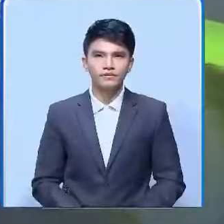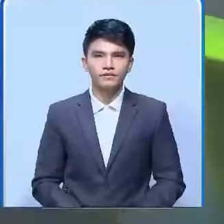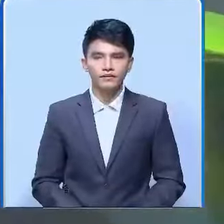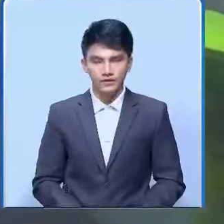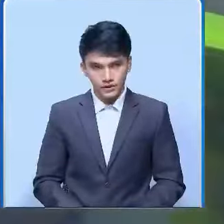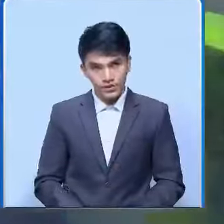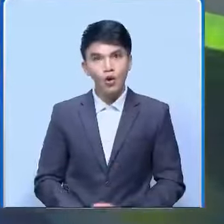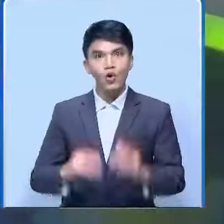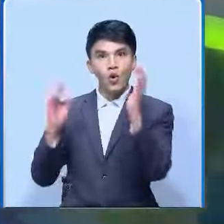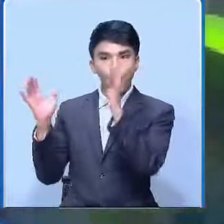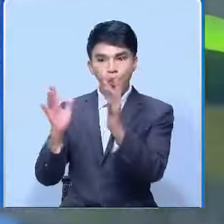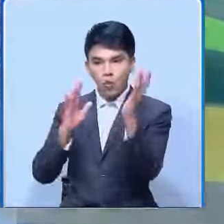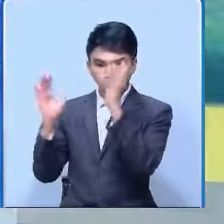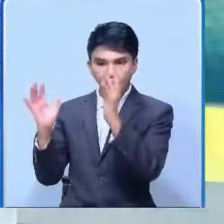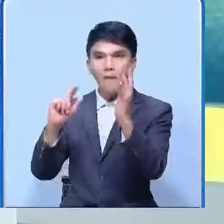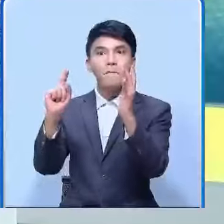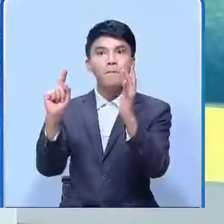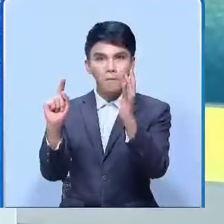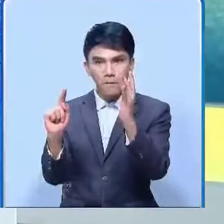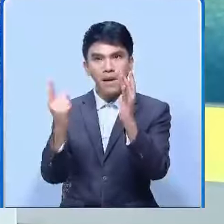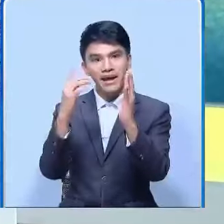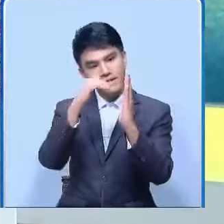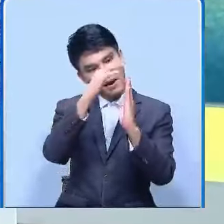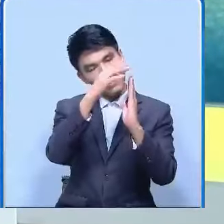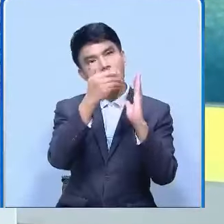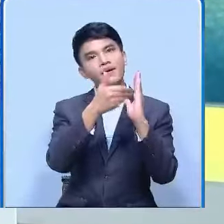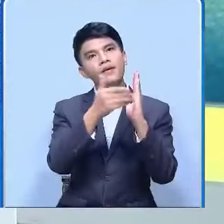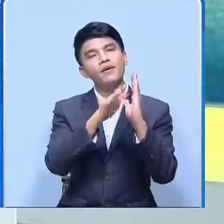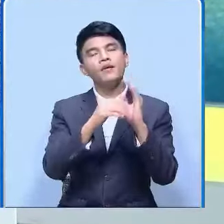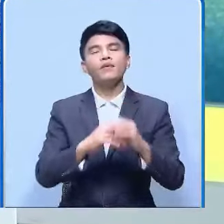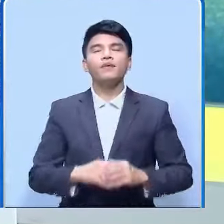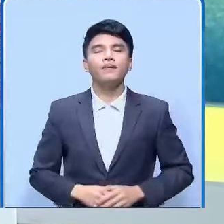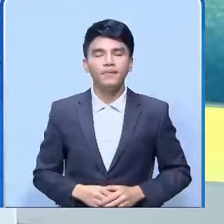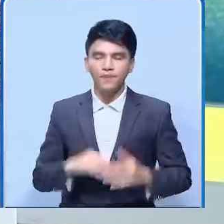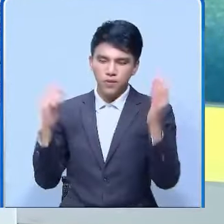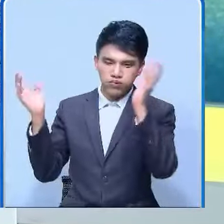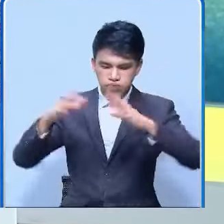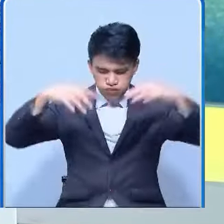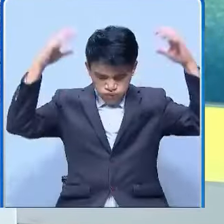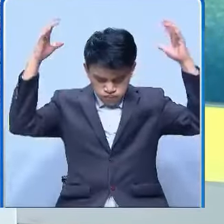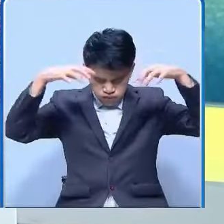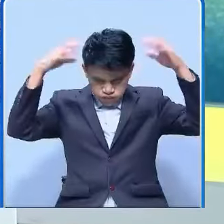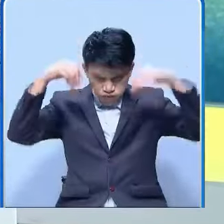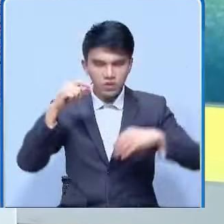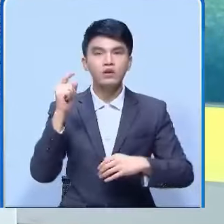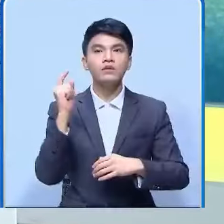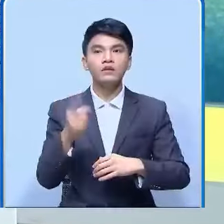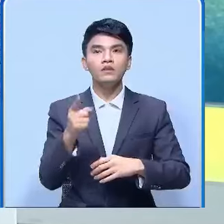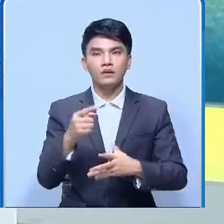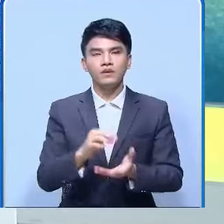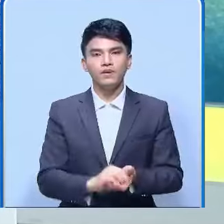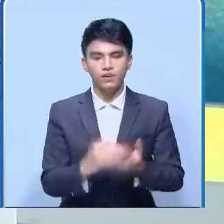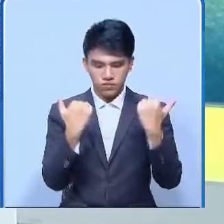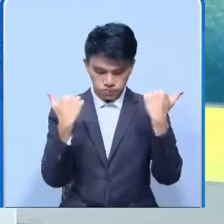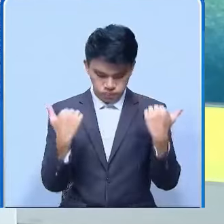ุลูกใหม่อาจจะส่งผลทำให้พื้นที่ภาคเหนือภาคอีสานจะกลับมามีสถานการณ์ที่รุนแรงกว่าเดิมนะครับหลังจากที่ตอนนี้เ